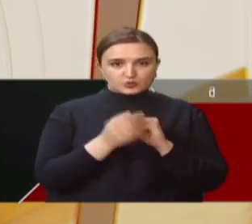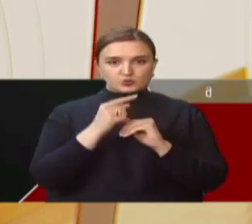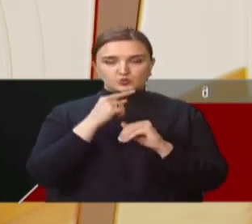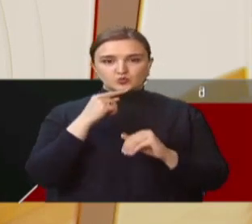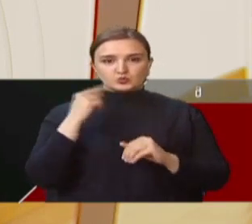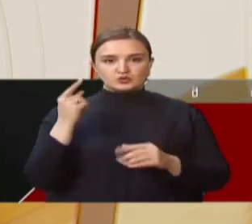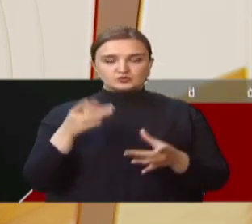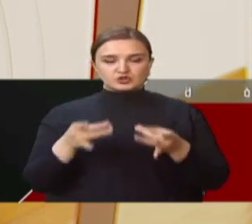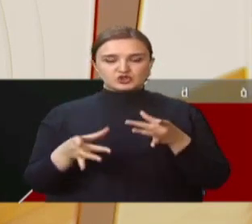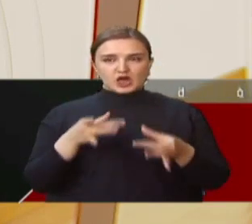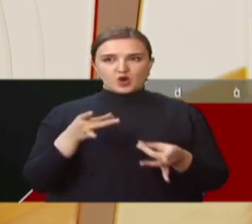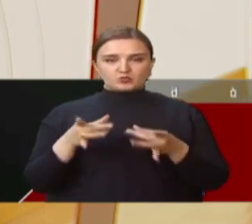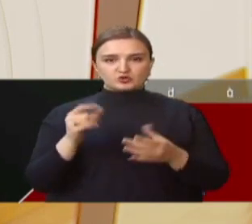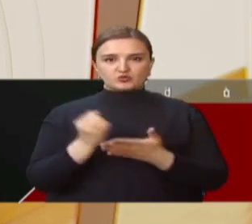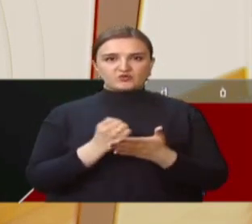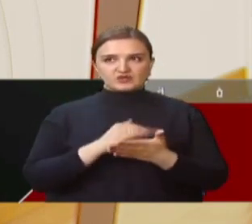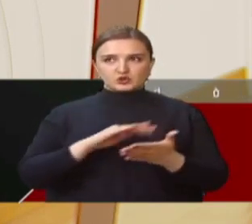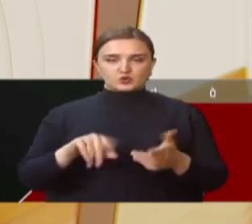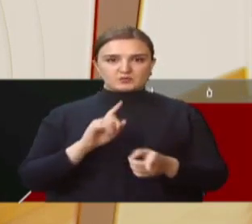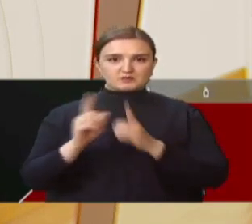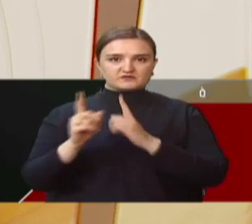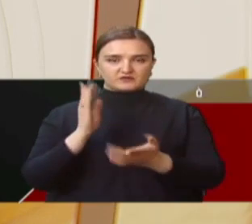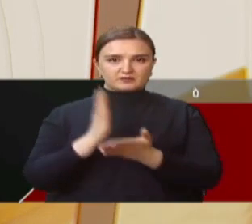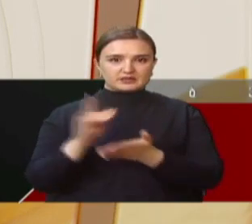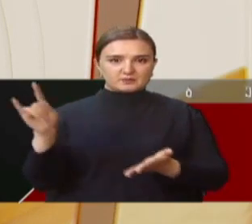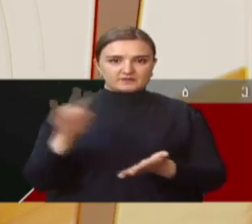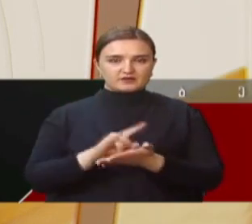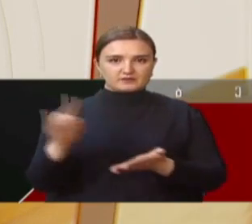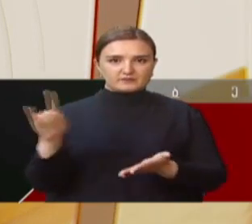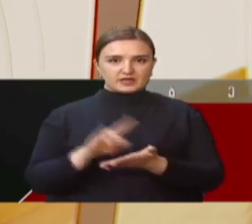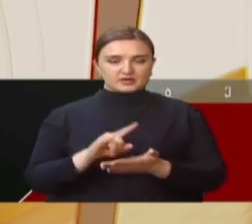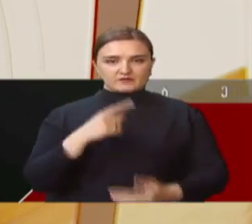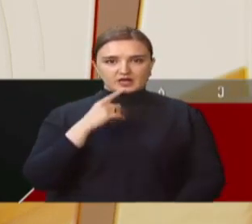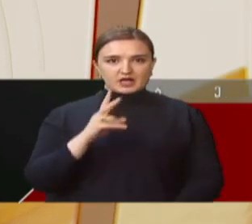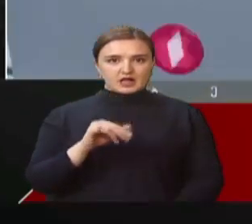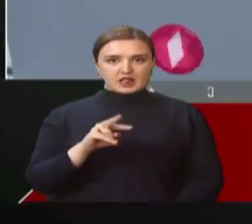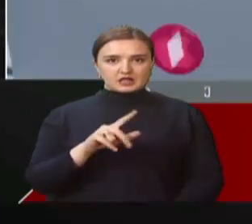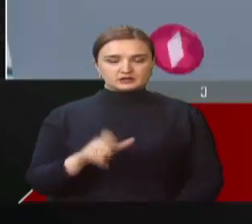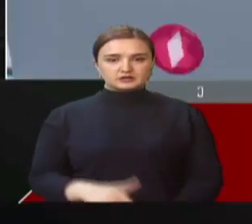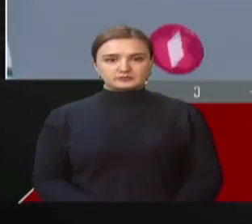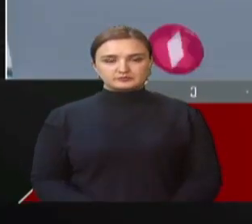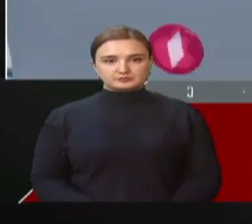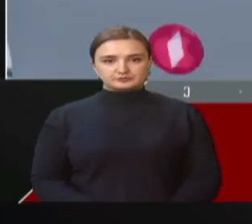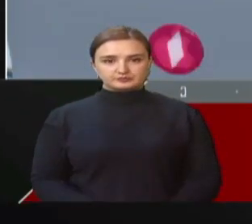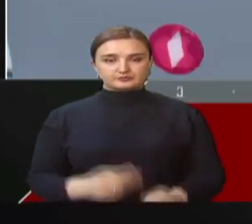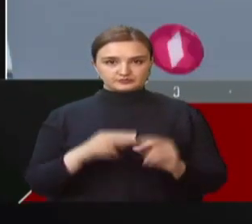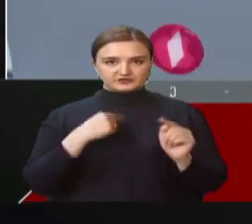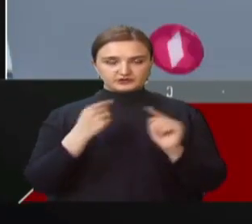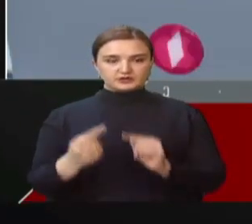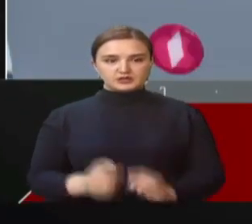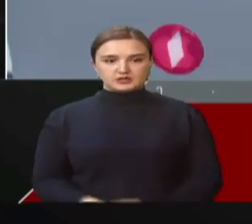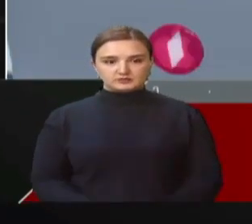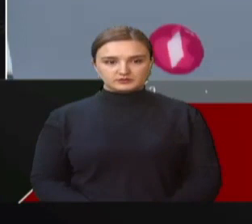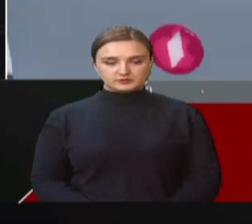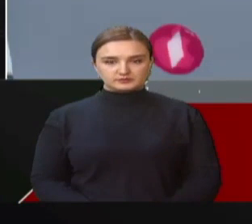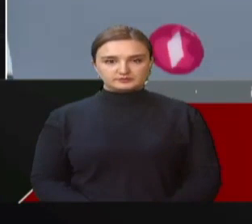ruseti, ciaopsi, umizo, mimosla, da, pida, pida, prene, iar ați calazem cu arațari samarcu. Ai am asuci în amdege. Ai am asuci în amdege. Ca să